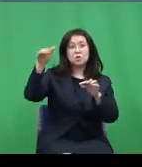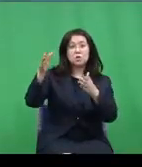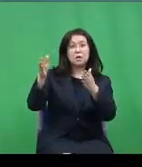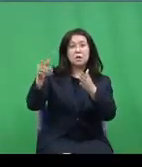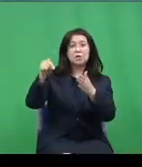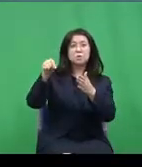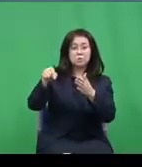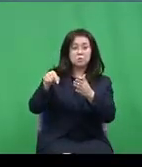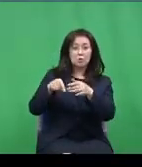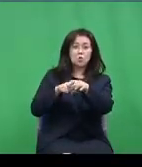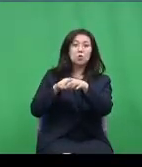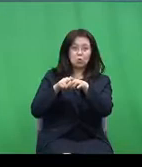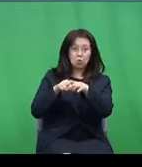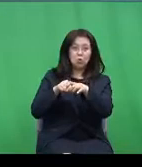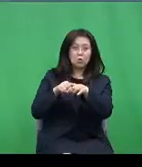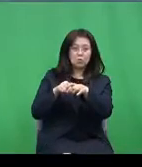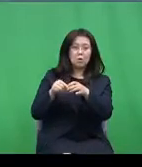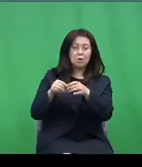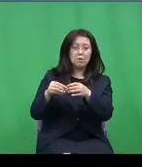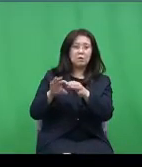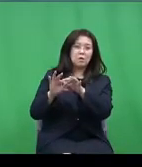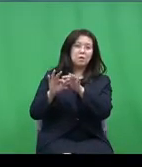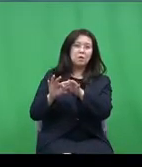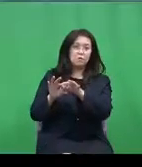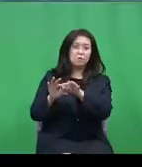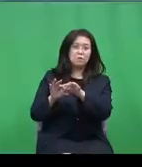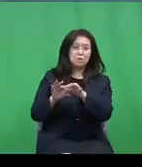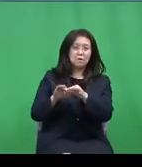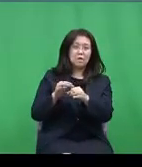性が出てくる。まあ、労働生産性も上がる。まあ、こういうことに